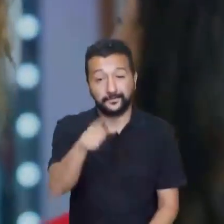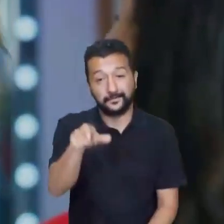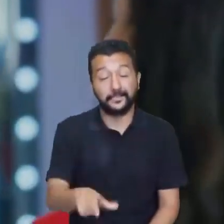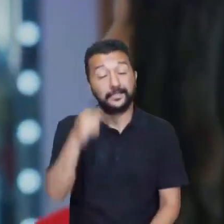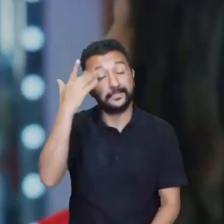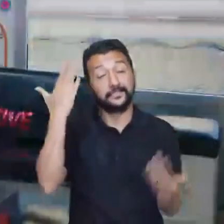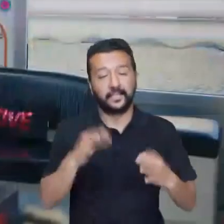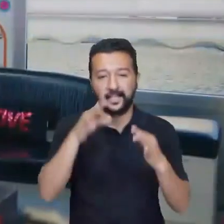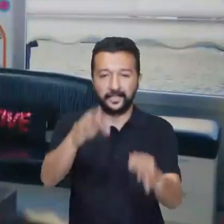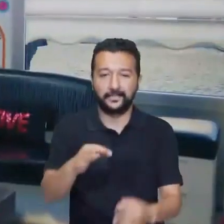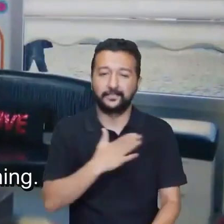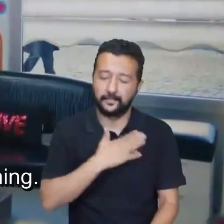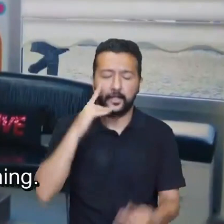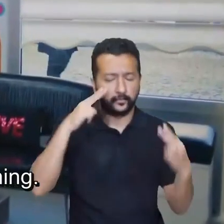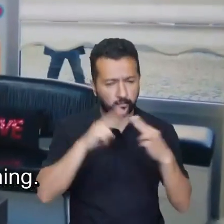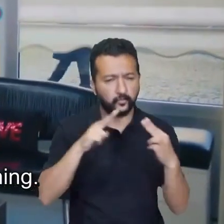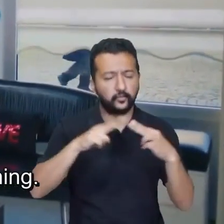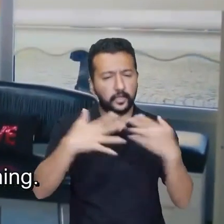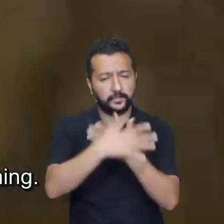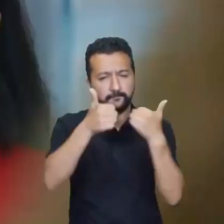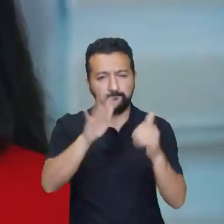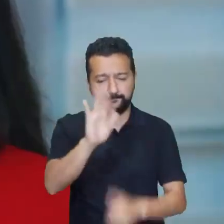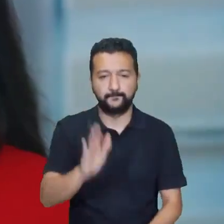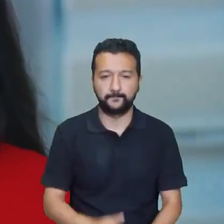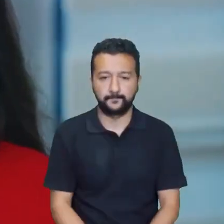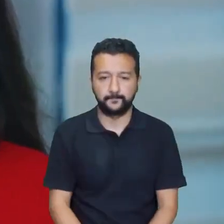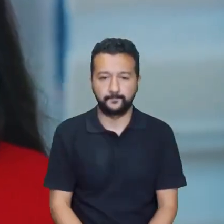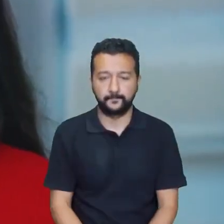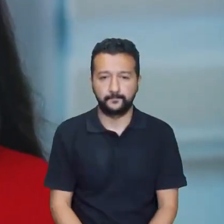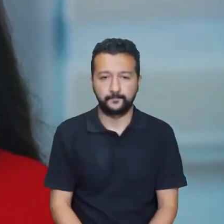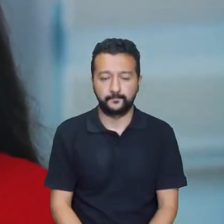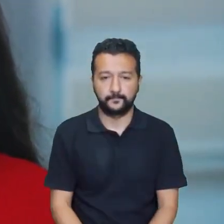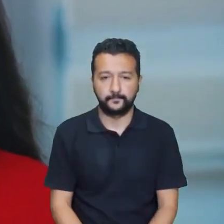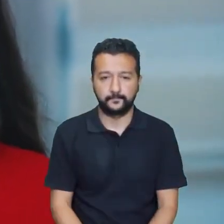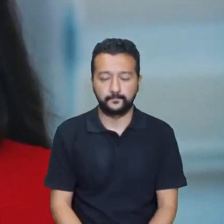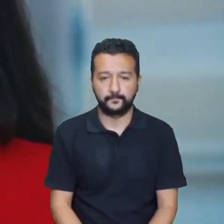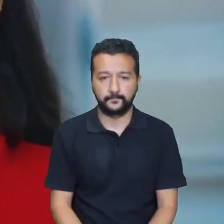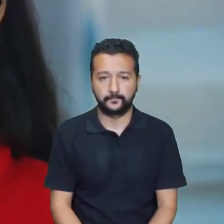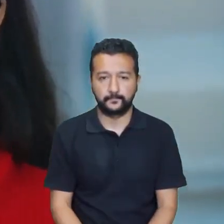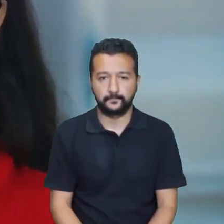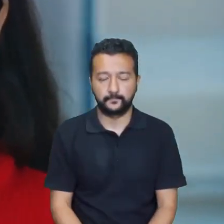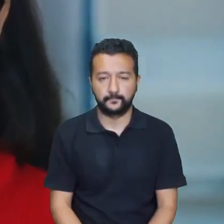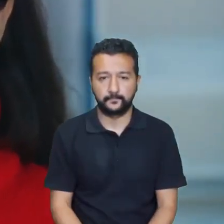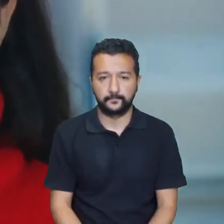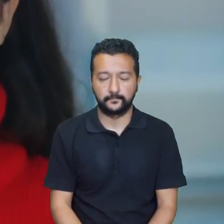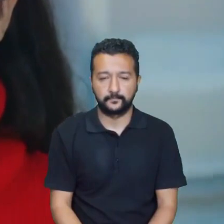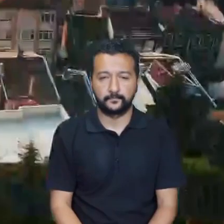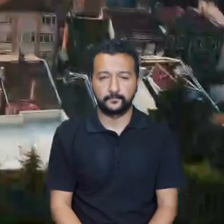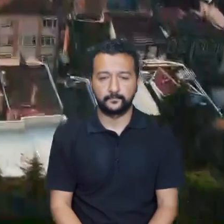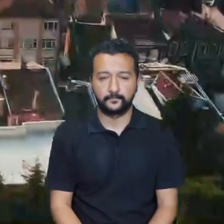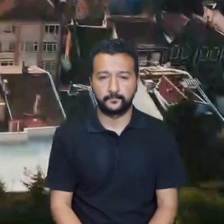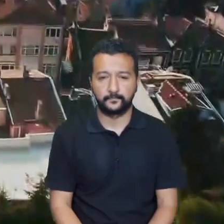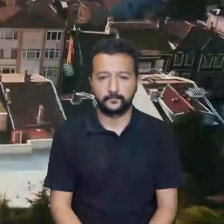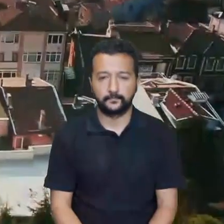Darısı başına, sağ ol. Hadi ben kaçtım, akşama görüşürüz. Görüşürüz. Emel hüsranlı gözleriyle derin bir iç çekti.